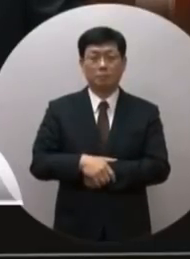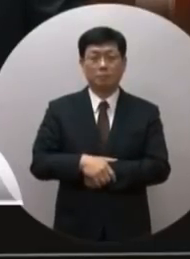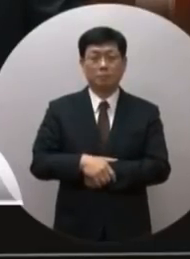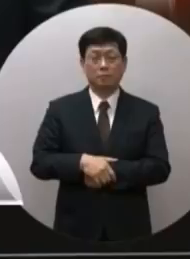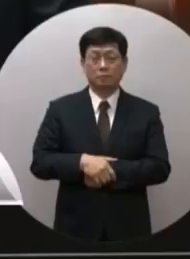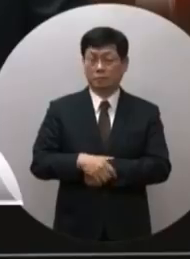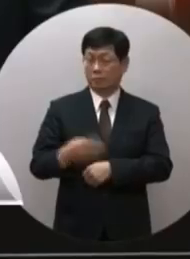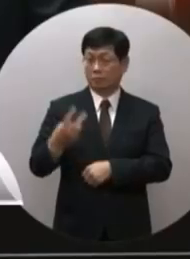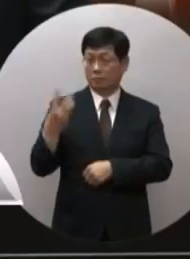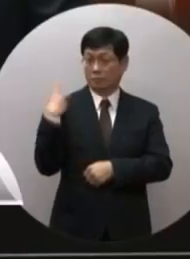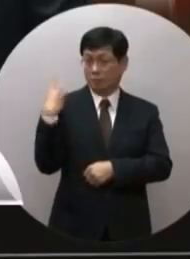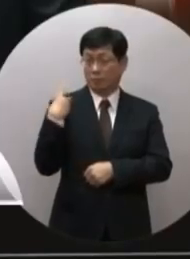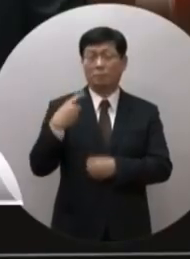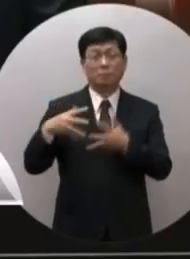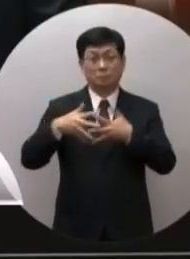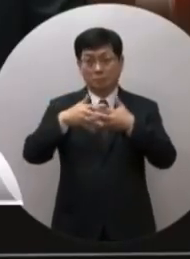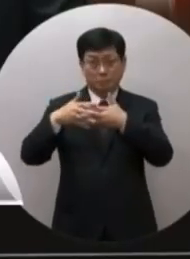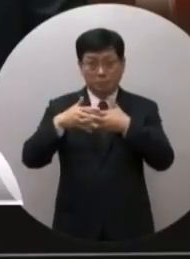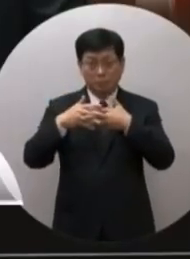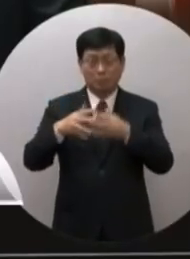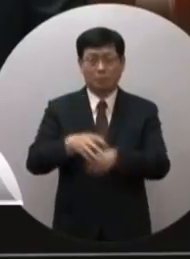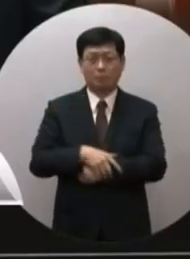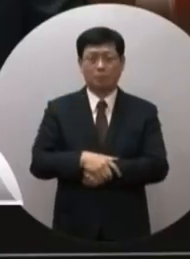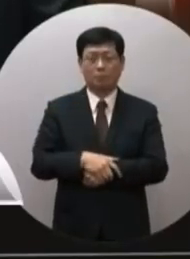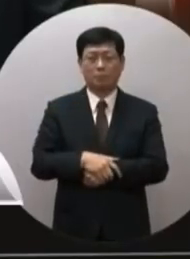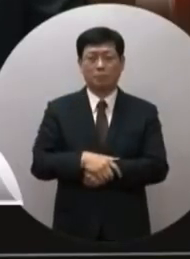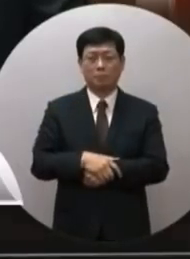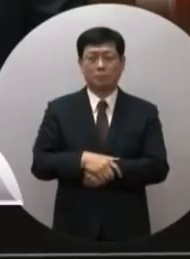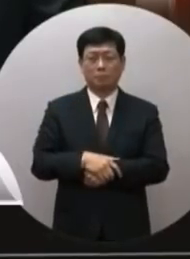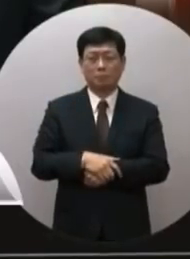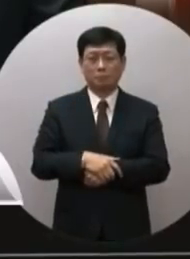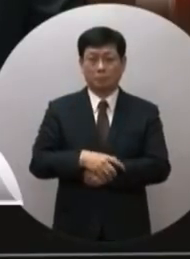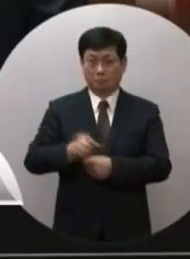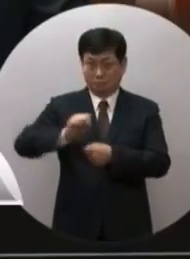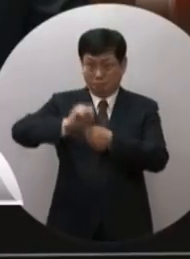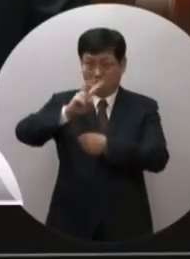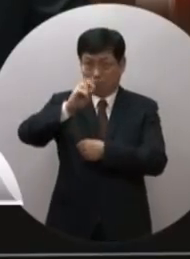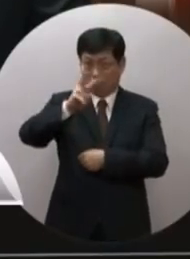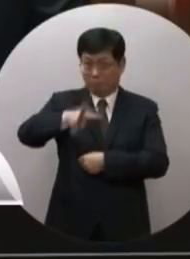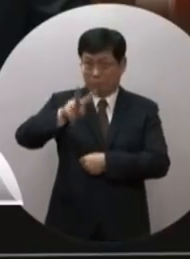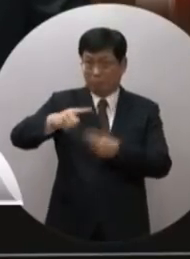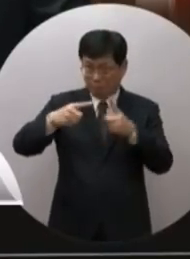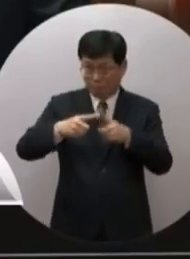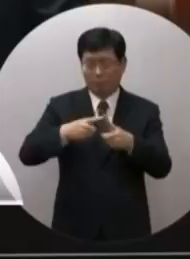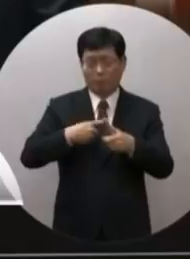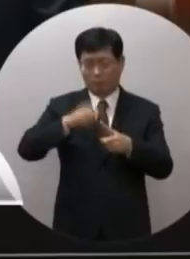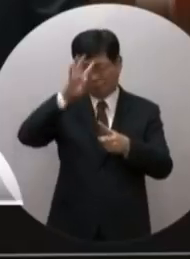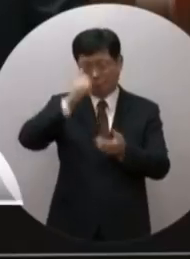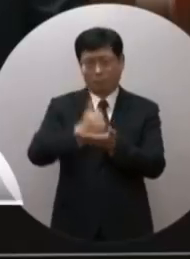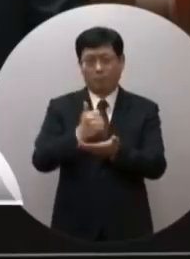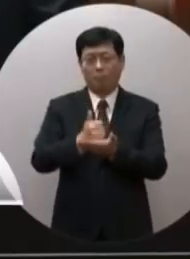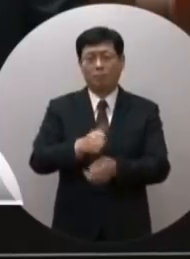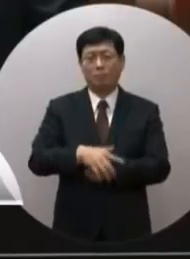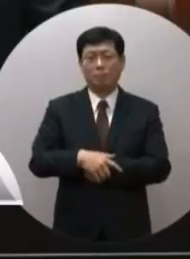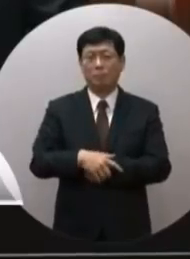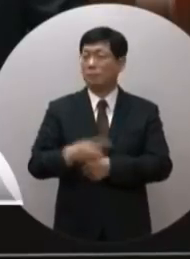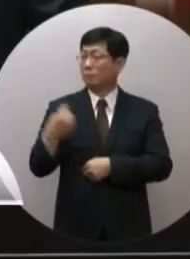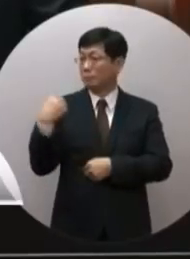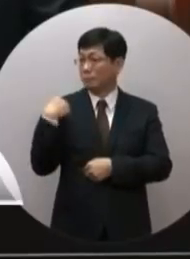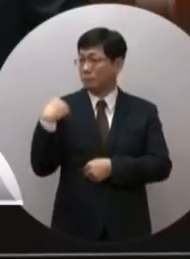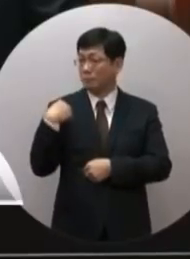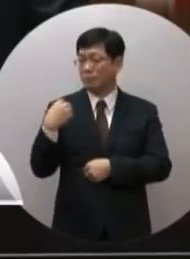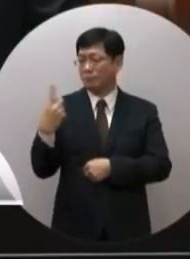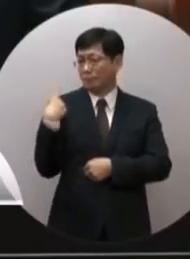大前天美国多了22000人确诊，昨